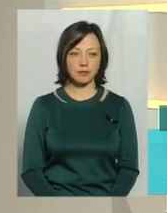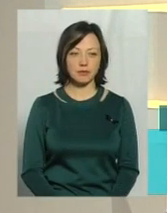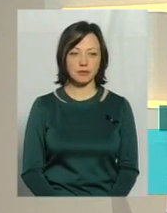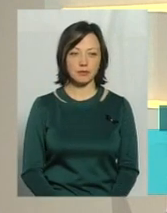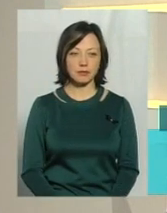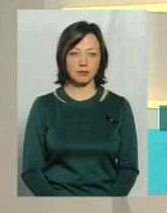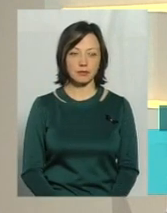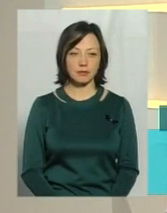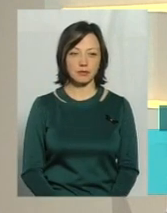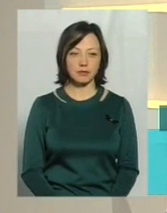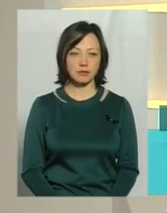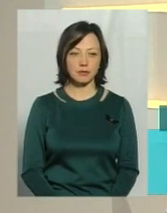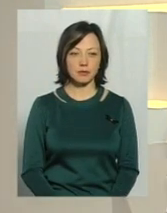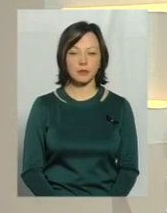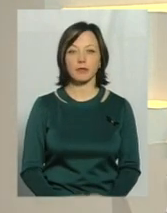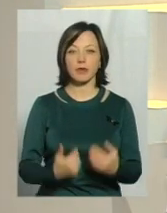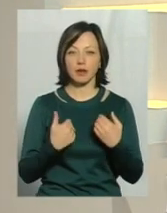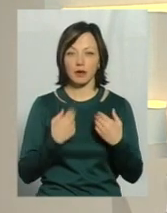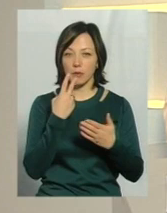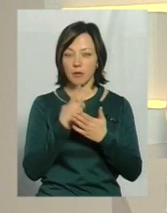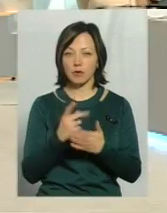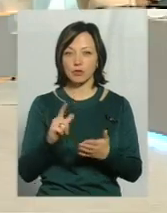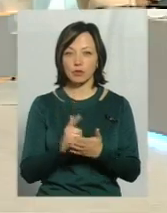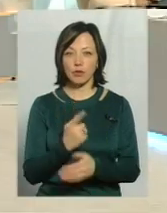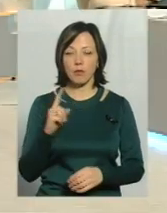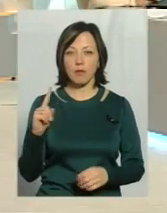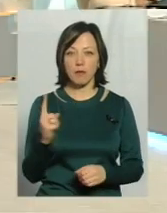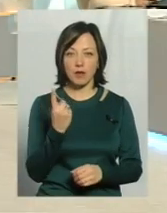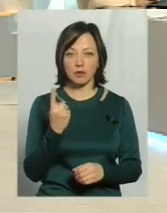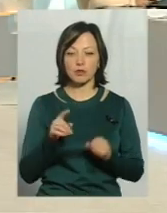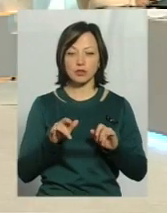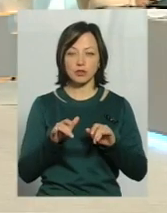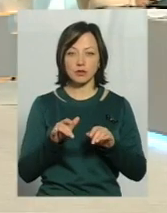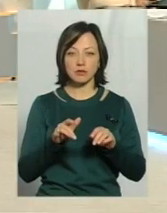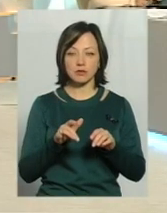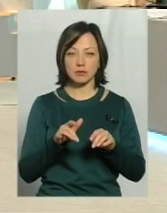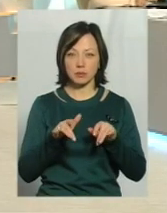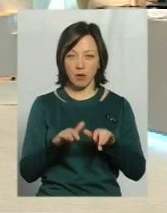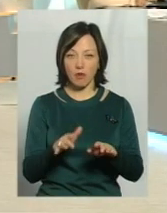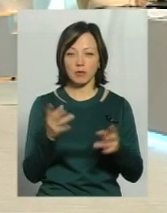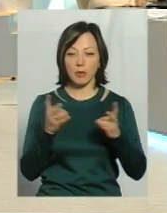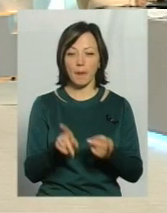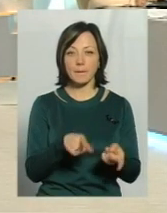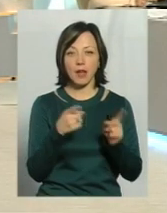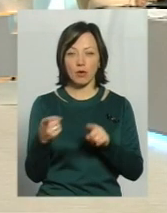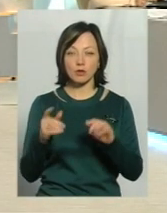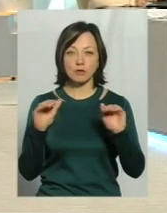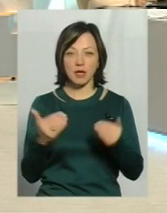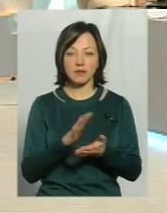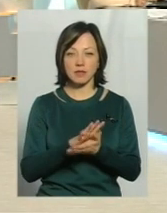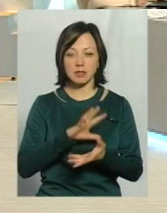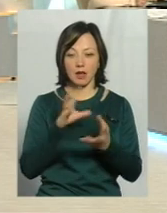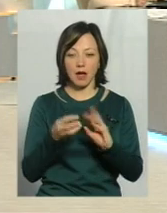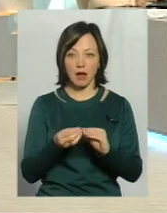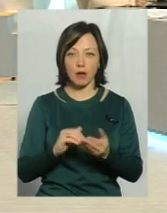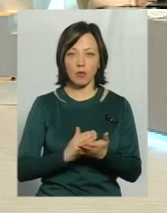бачив, знову ж таки, що першим чином потрібно переходити до зменшення відходів. Взагалі, загальна